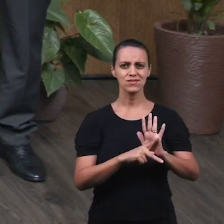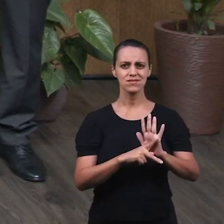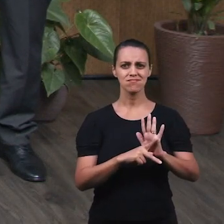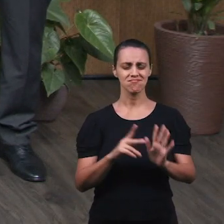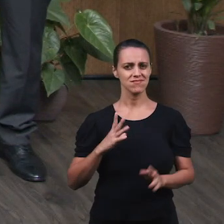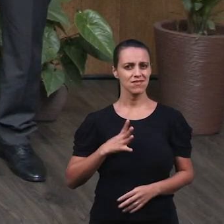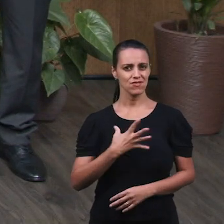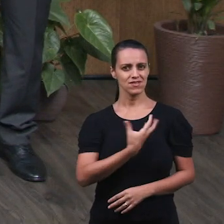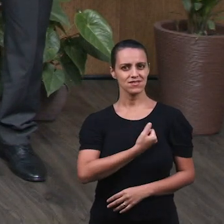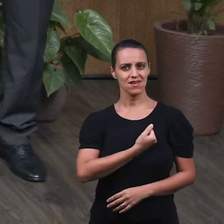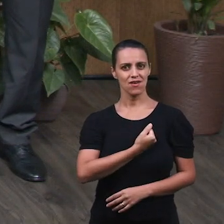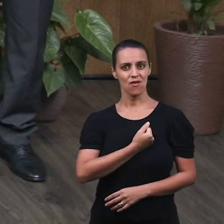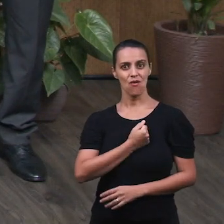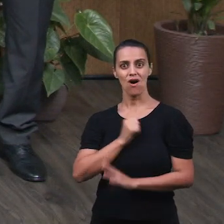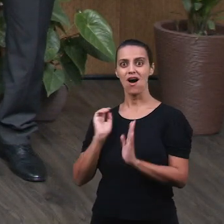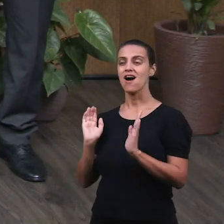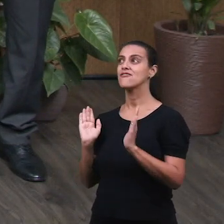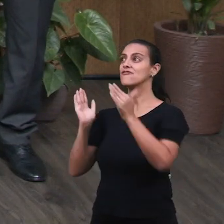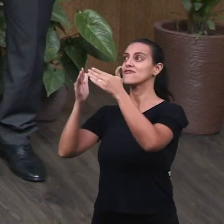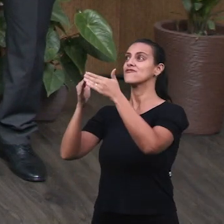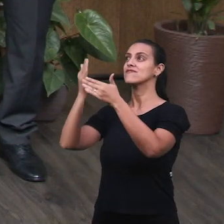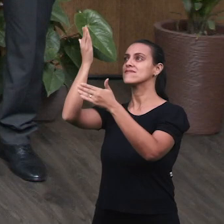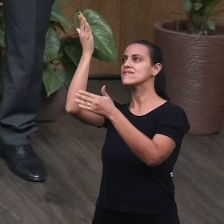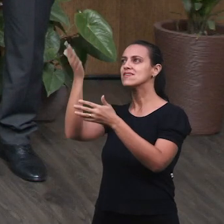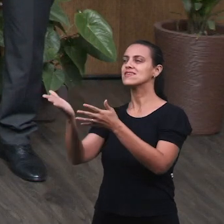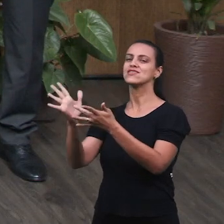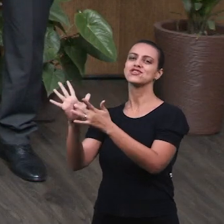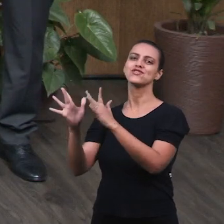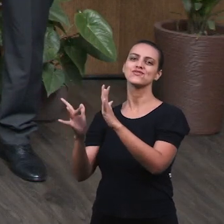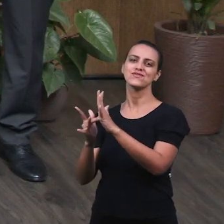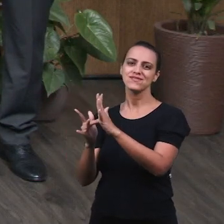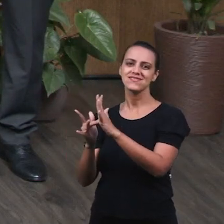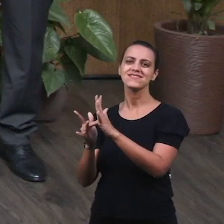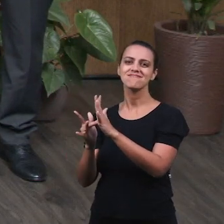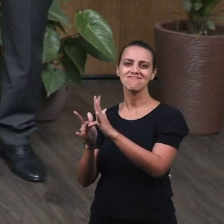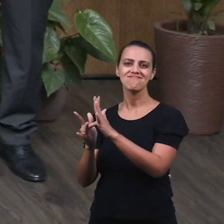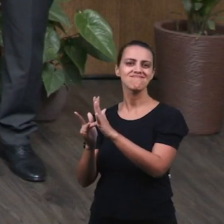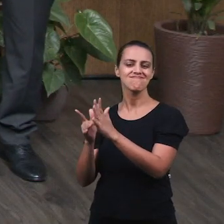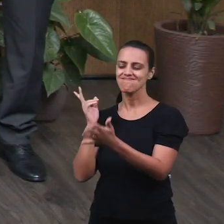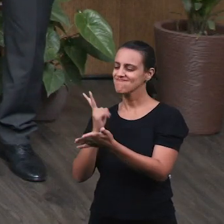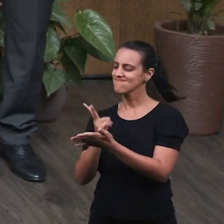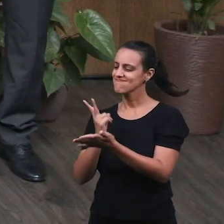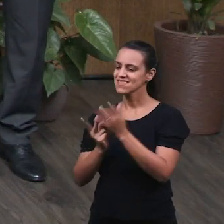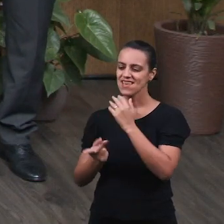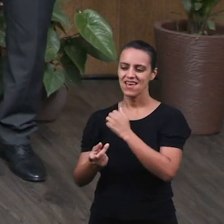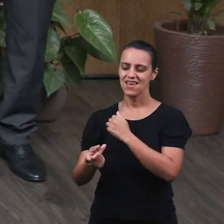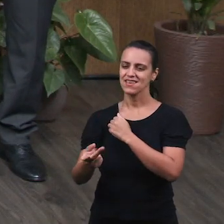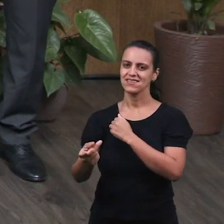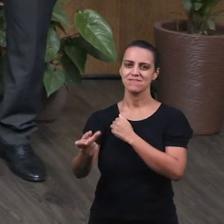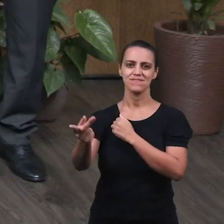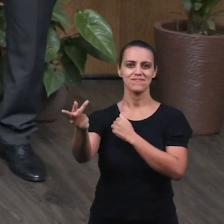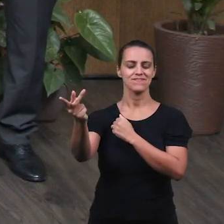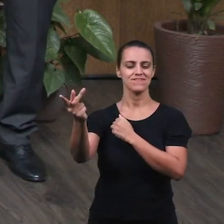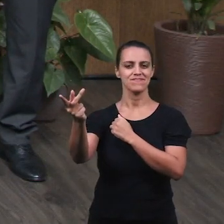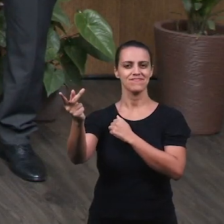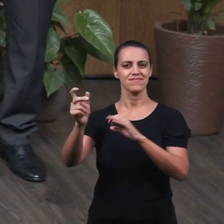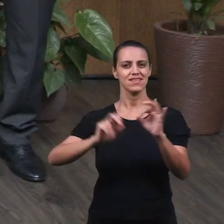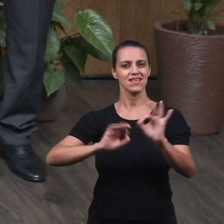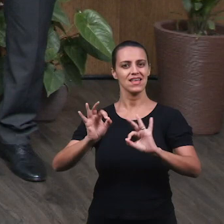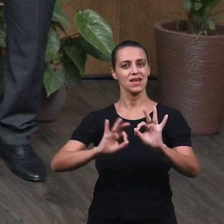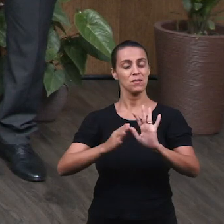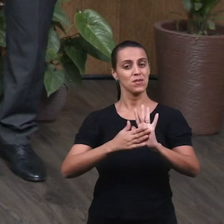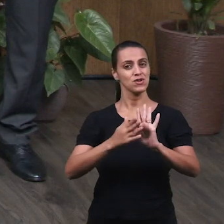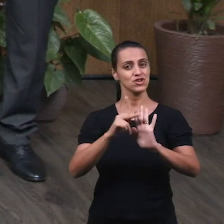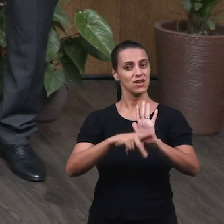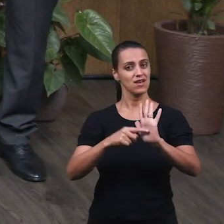était et est en Jésus depuis l'éternité. Et ce projet a été un